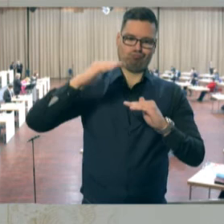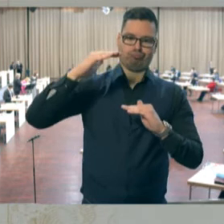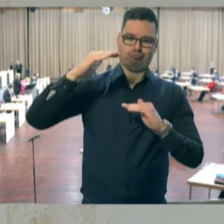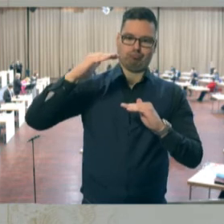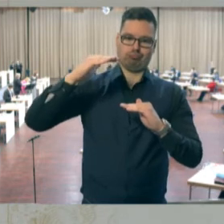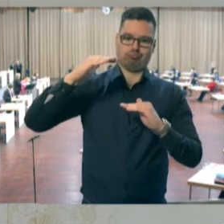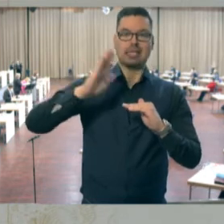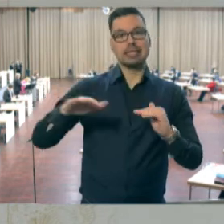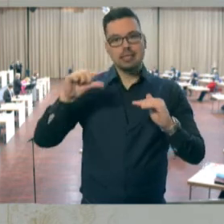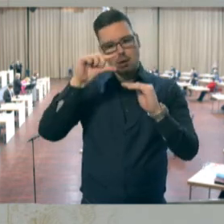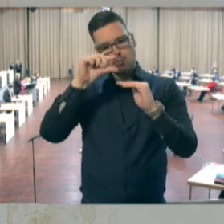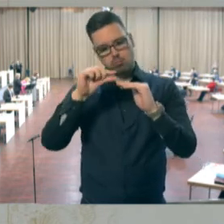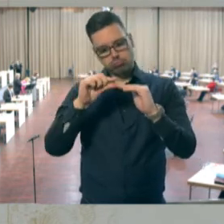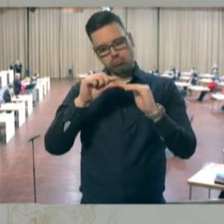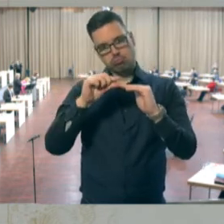darüber gesprochen, dass